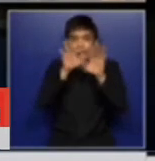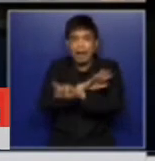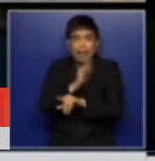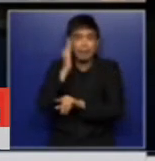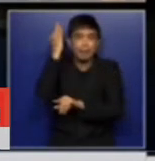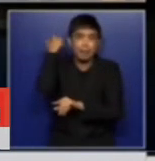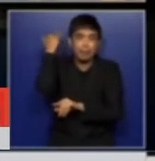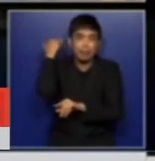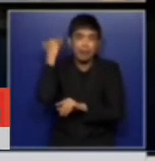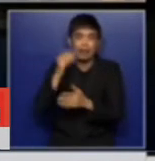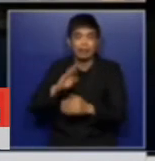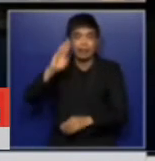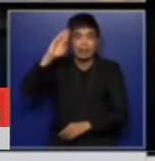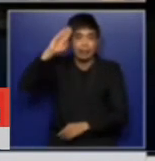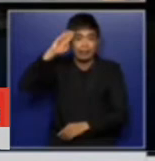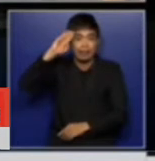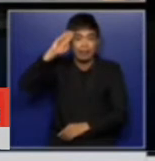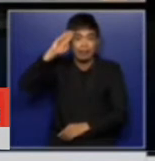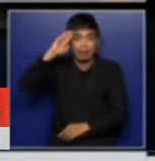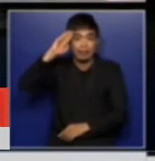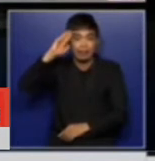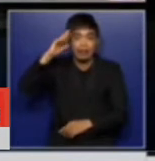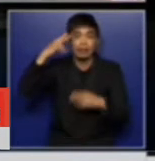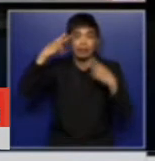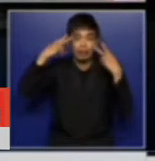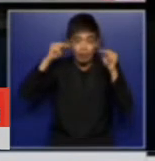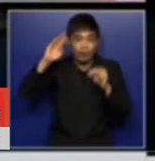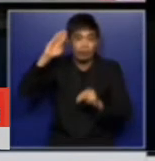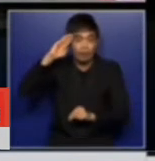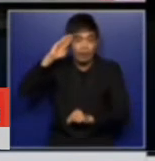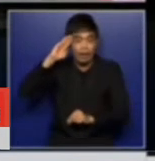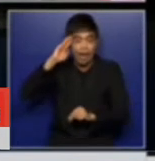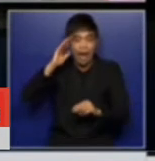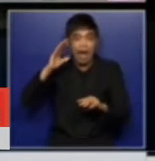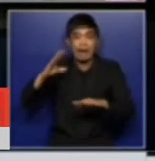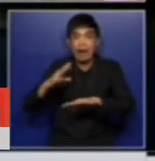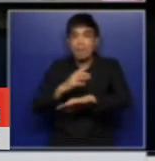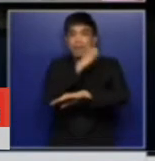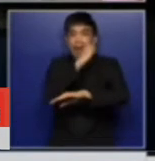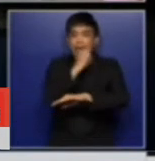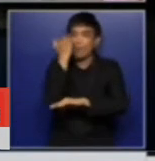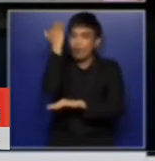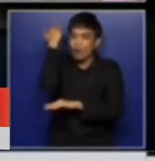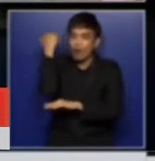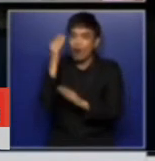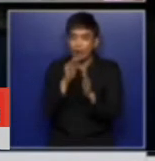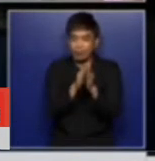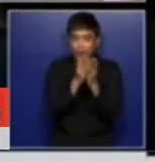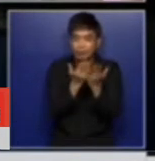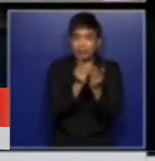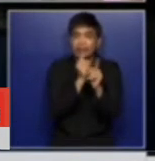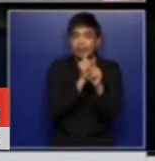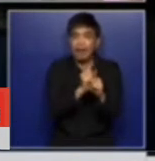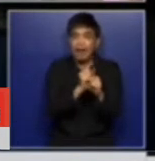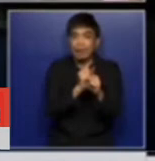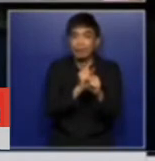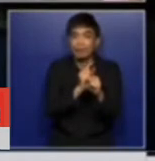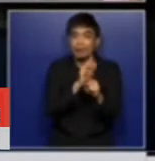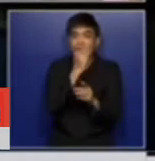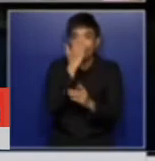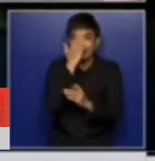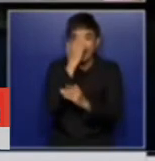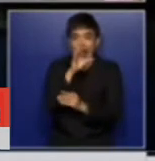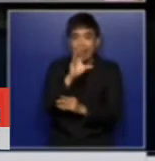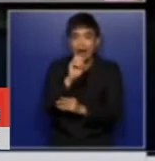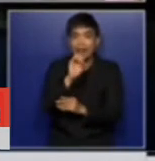ยุทธ์ยึดอำนาจเนี่ยนะครับซึ่งปรากฏอยู่ในเอกสารหน้า57รายได้ของรัฐเนี่ยนะครับไม่ได้ม